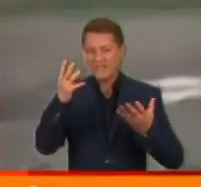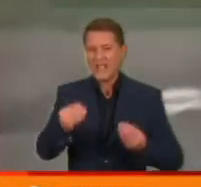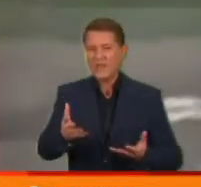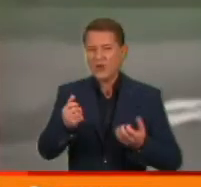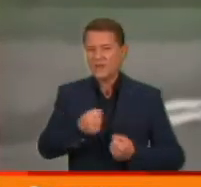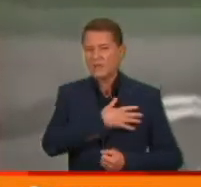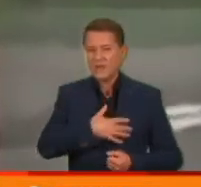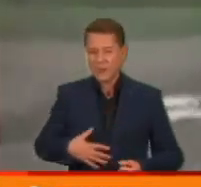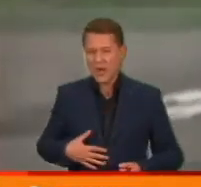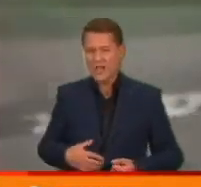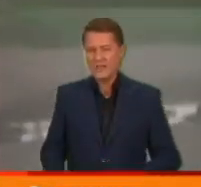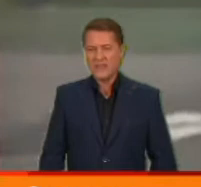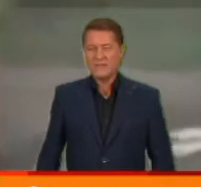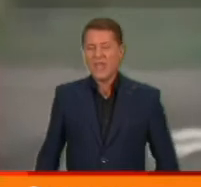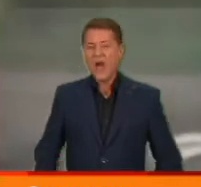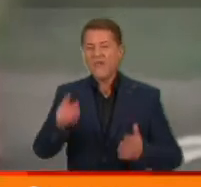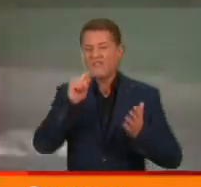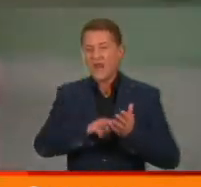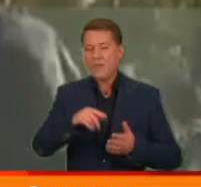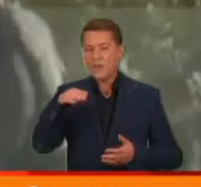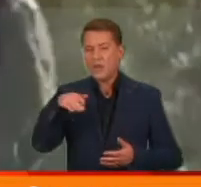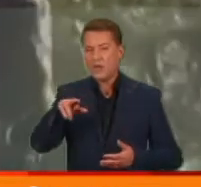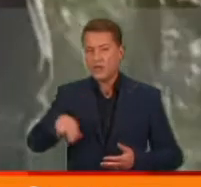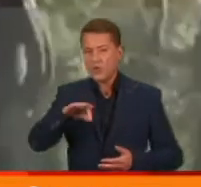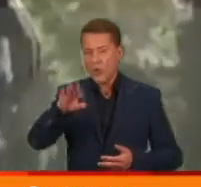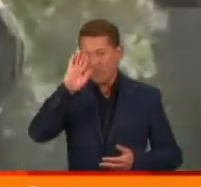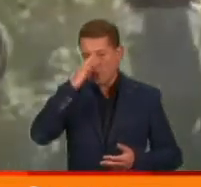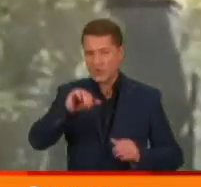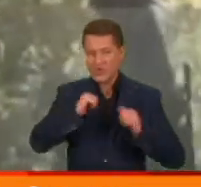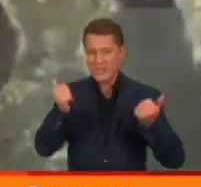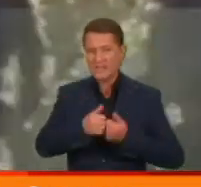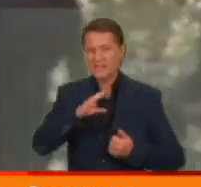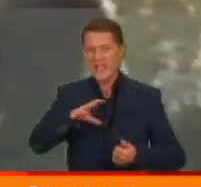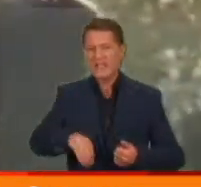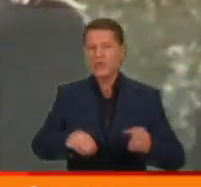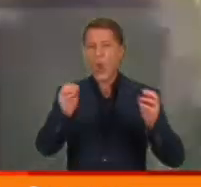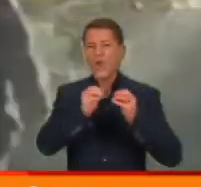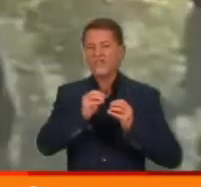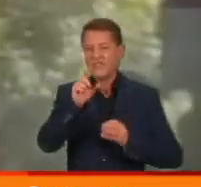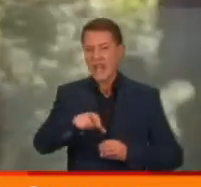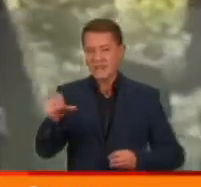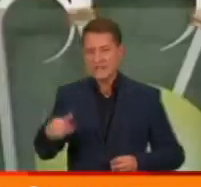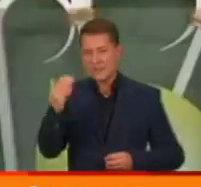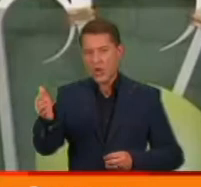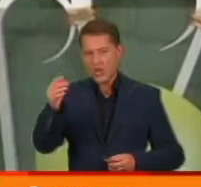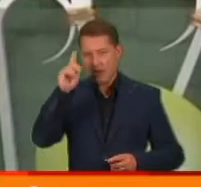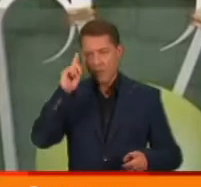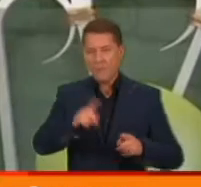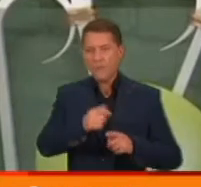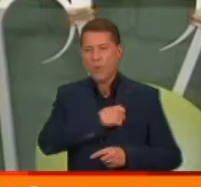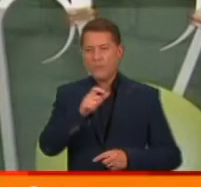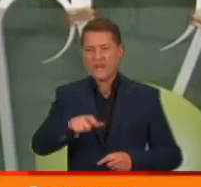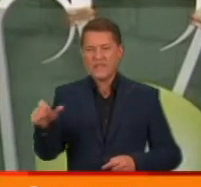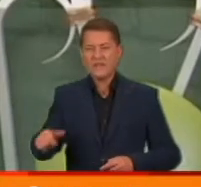ворога одне з містечок на Луганщині, втрапили до ворожої засідки. Тоді загинуло 10 їхніх побратимів. Коли поранило,